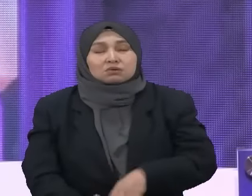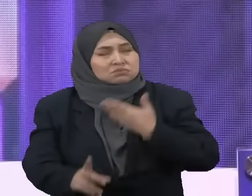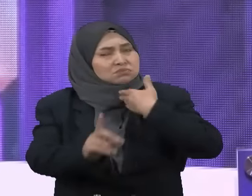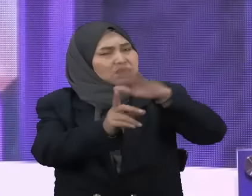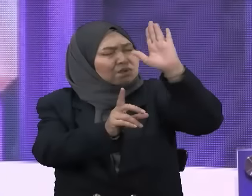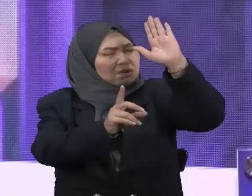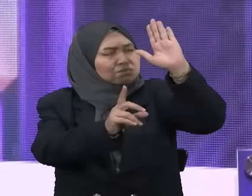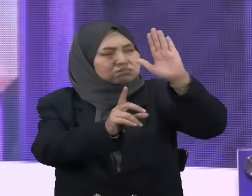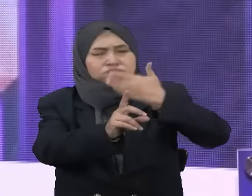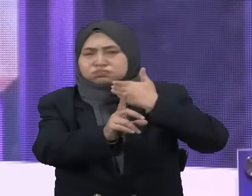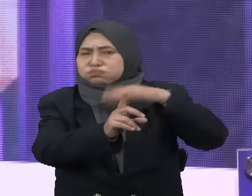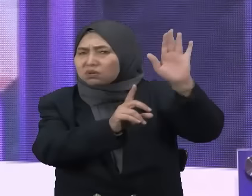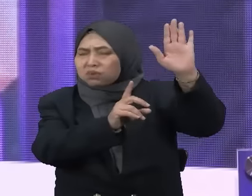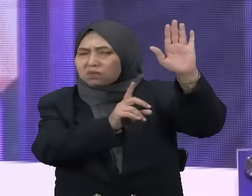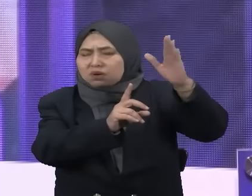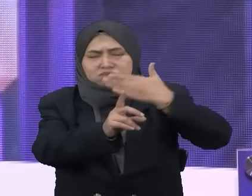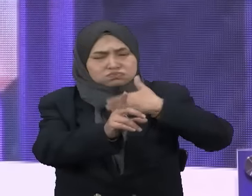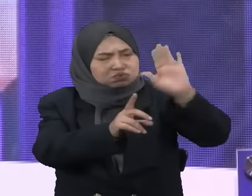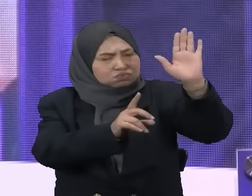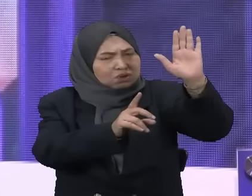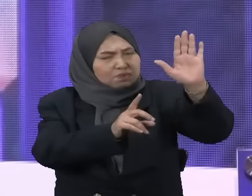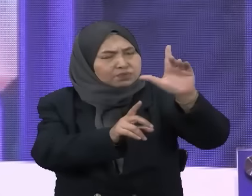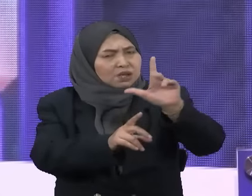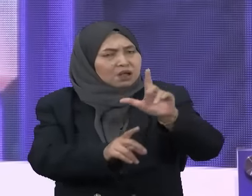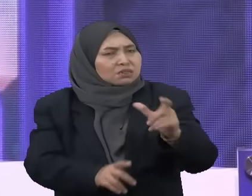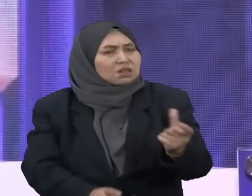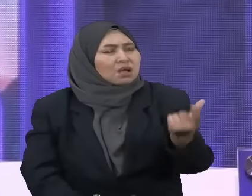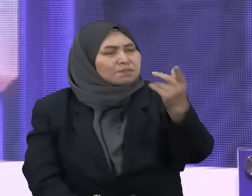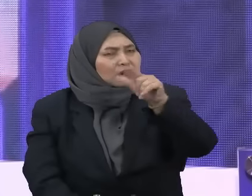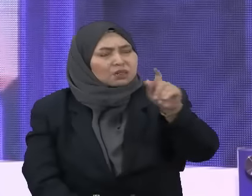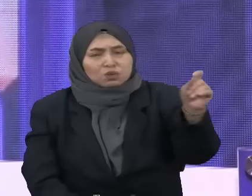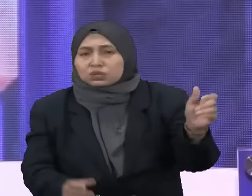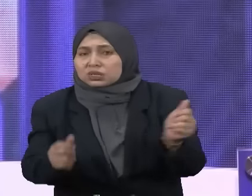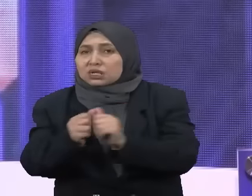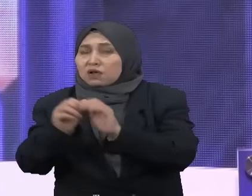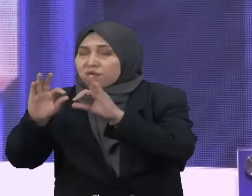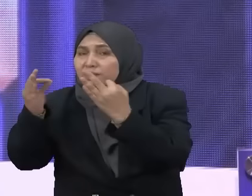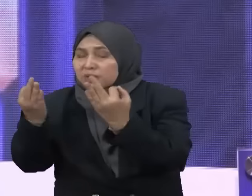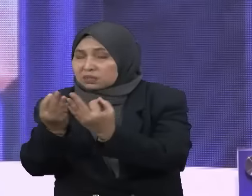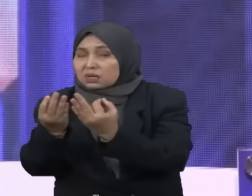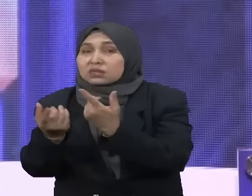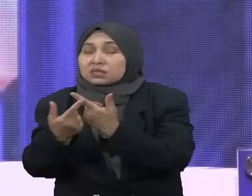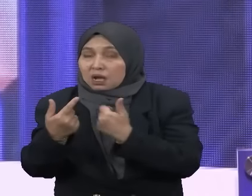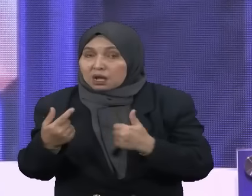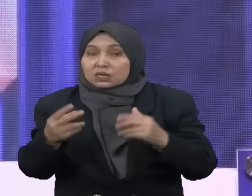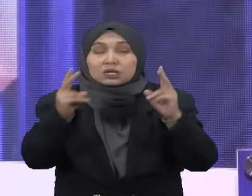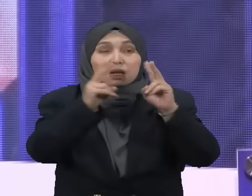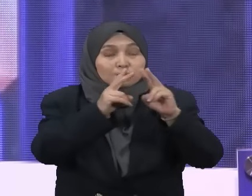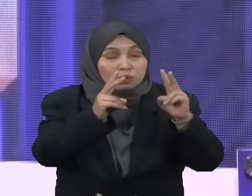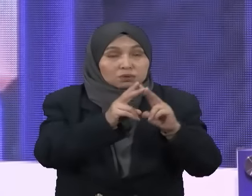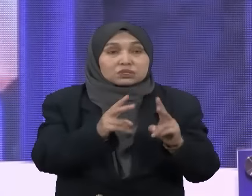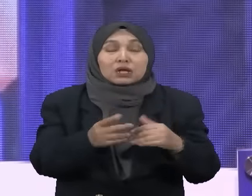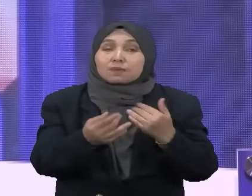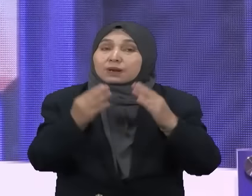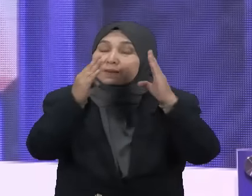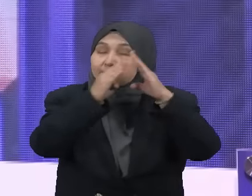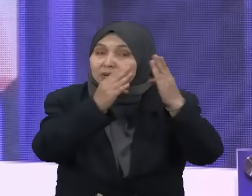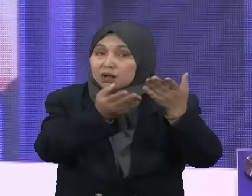akhrijuhum min qaryatikum. Keluarkan Lut dengan anak beranak dia ni daripada daripada kampung kamu, daripada bandar